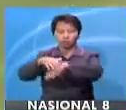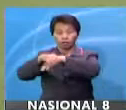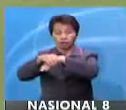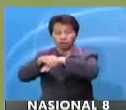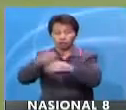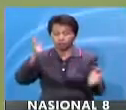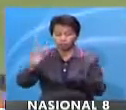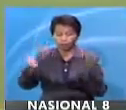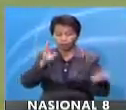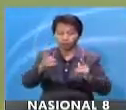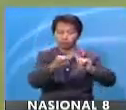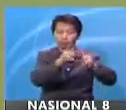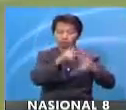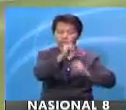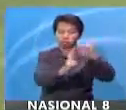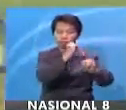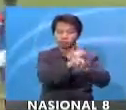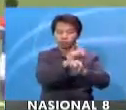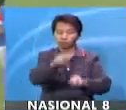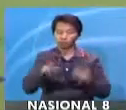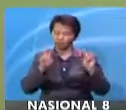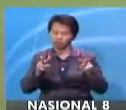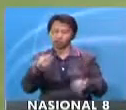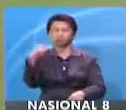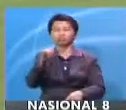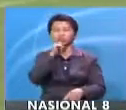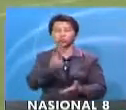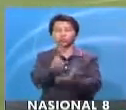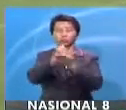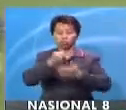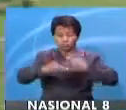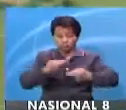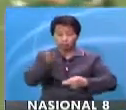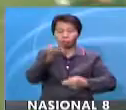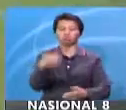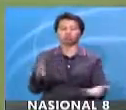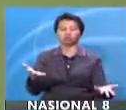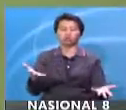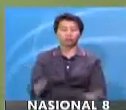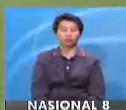berbanding aksi persahabatan antarabangsa yang dilihat tidak membantu menaikkan ranking skuad negara.